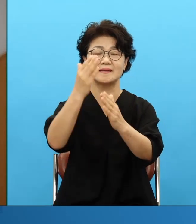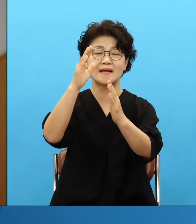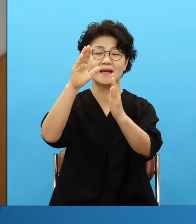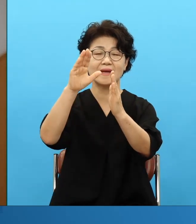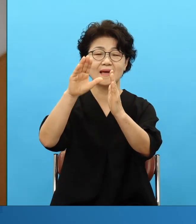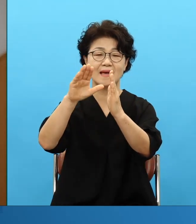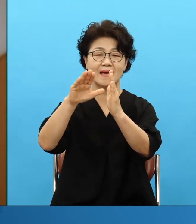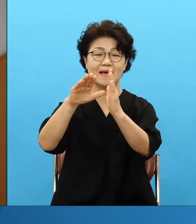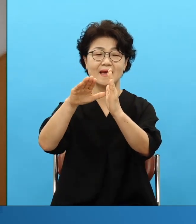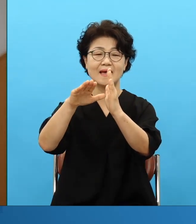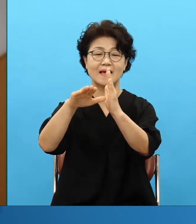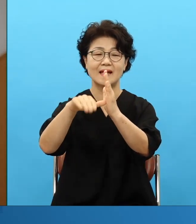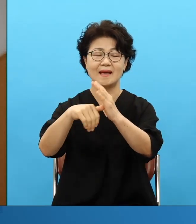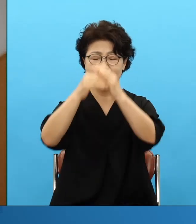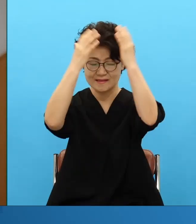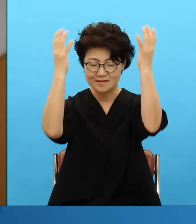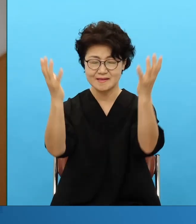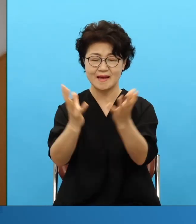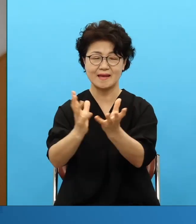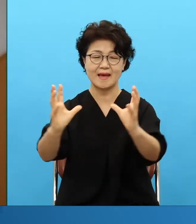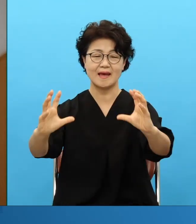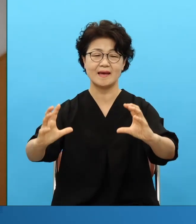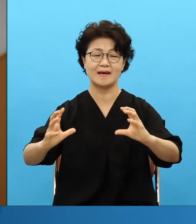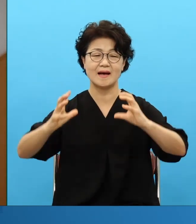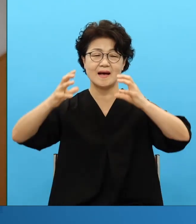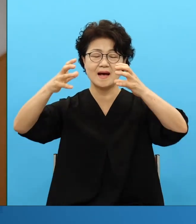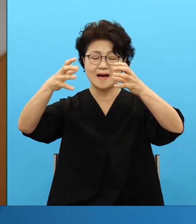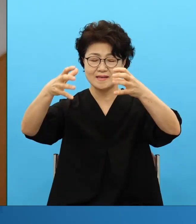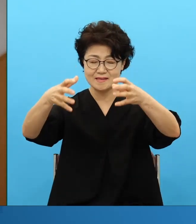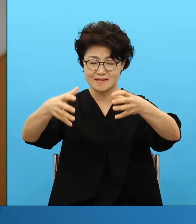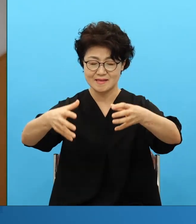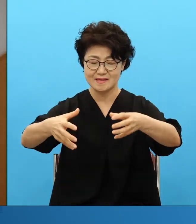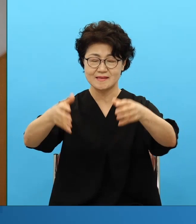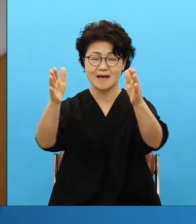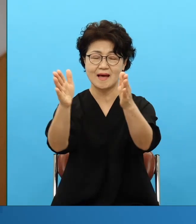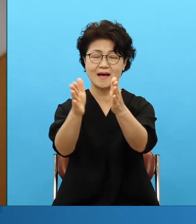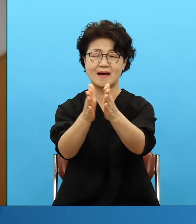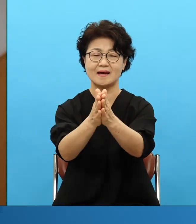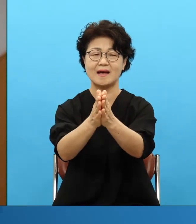일어날 때 전 세계가